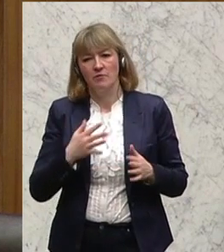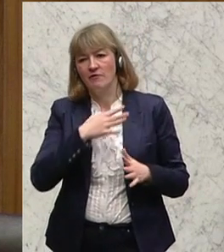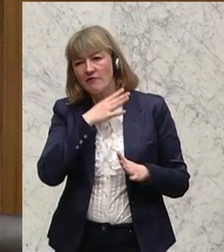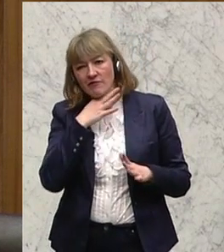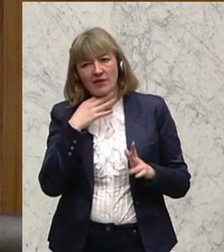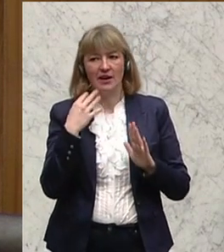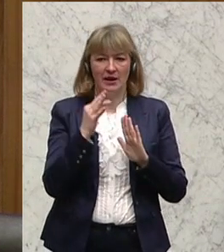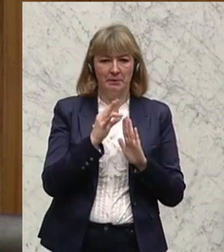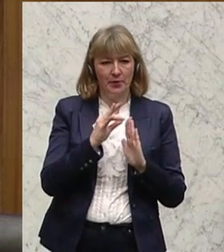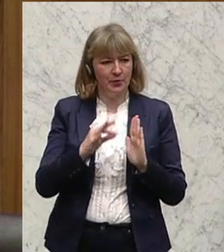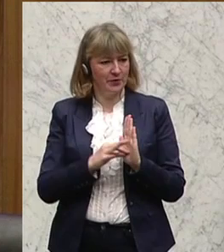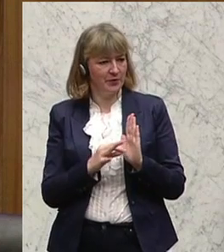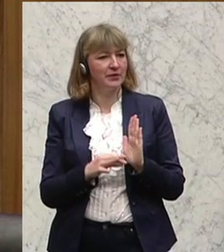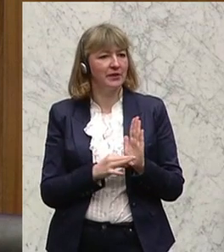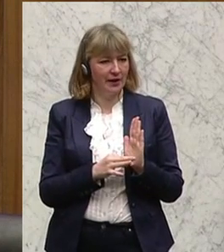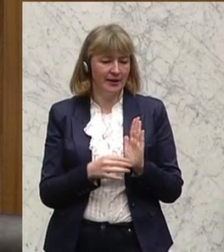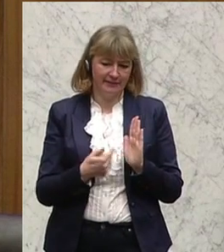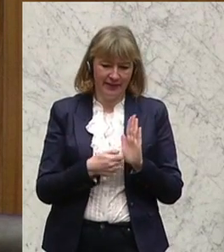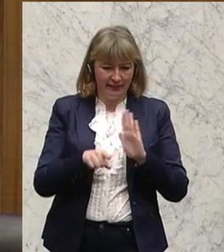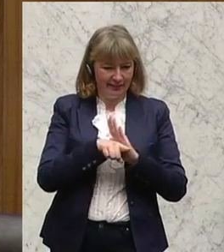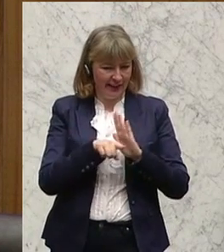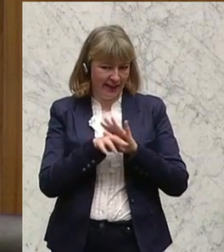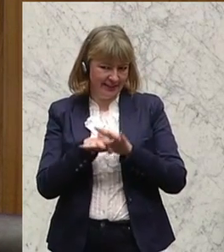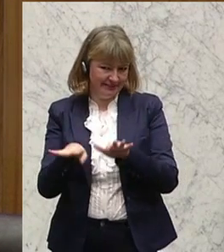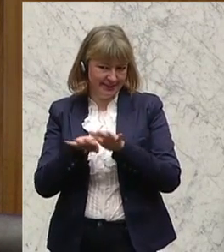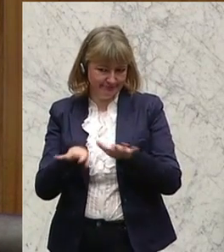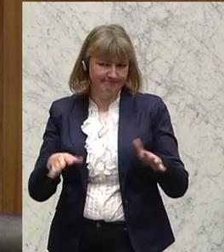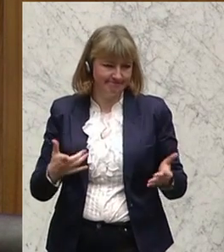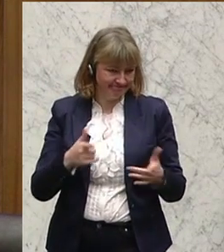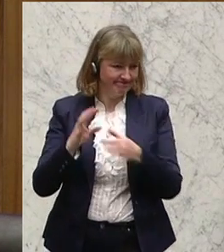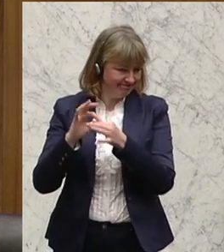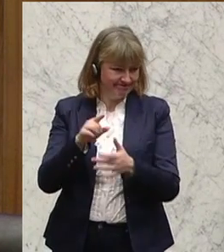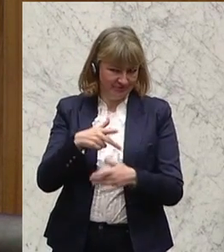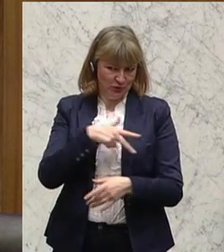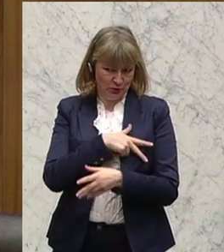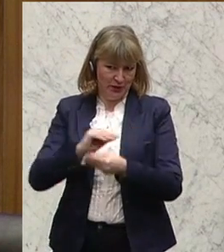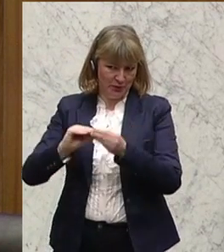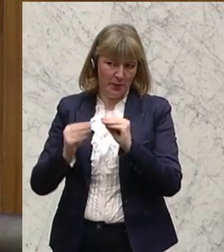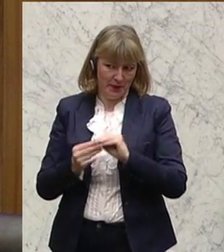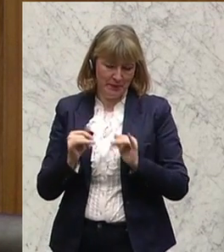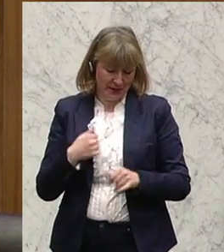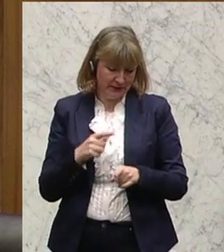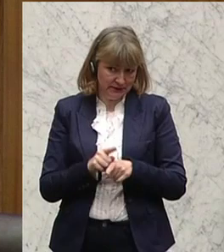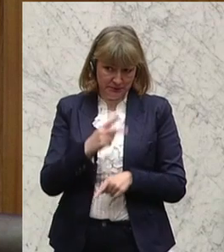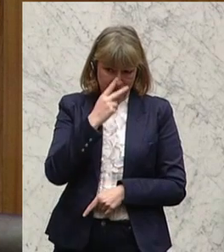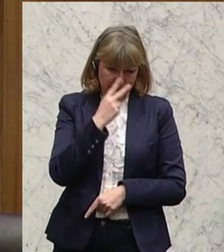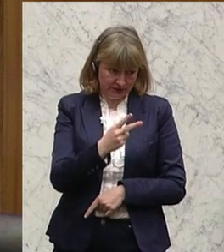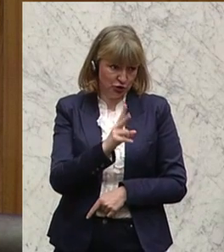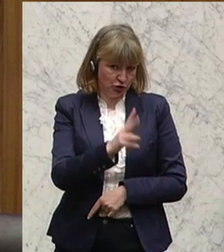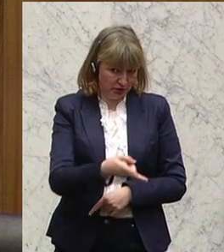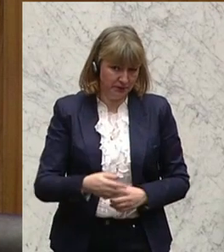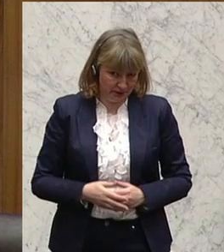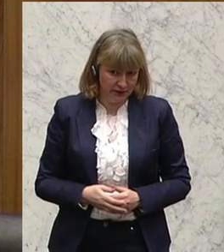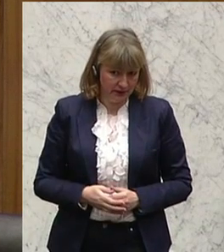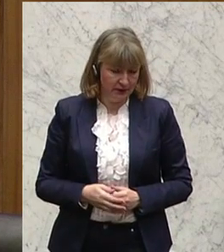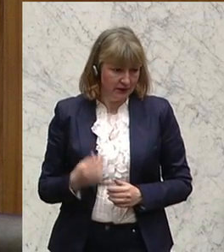Faktoren hier sich negativ auswirken und genau zu dem sozialen Problem führen, das ich auch sehe. Und da möchte ich der